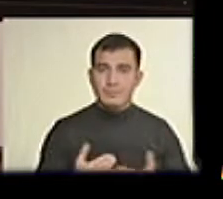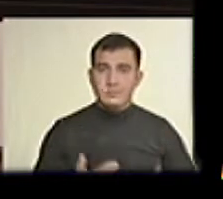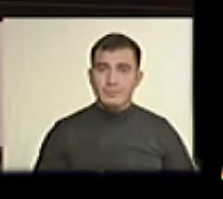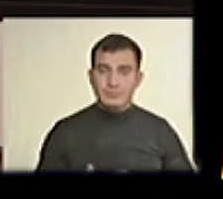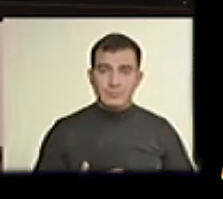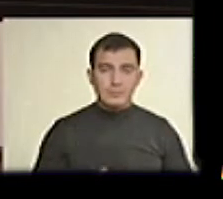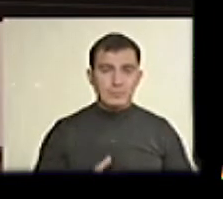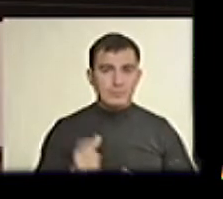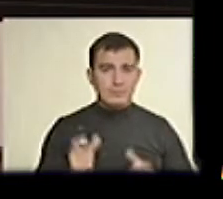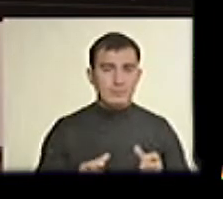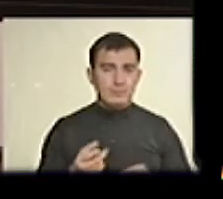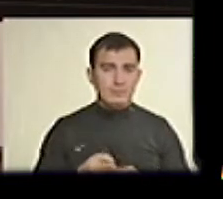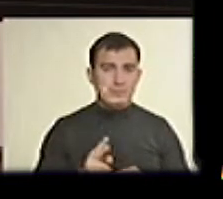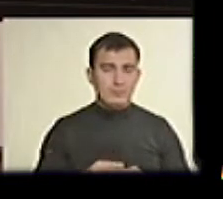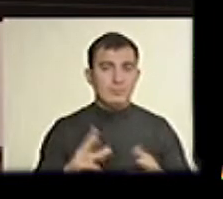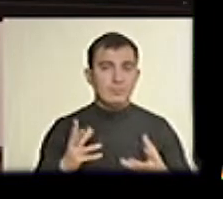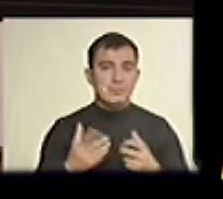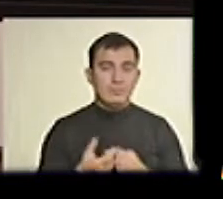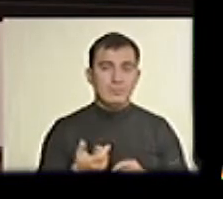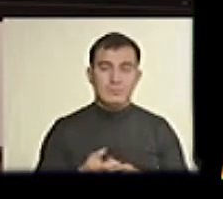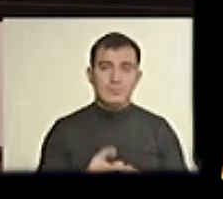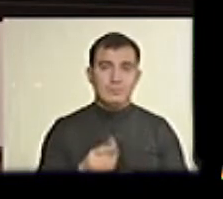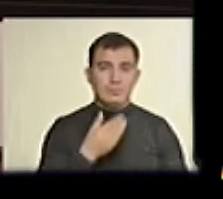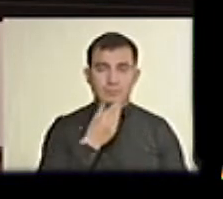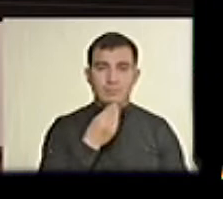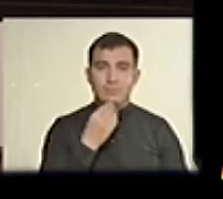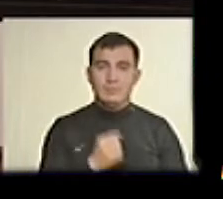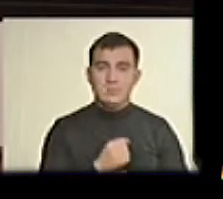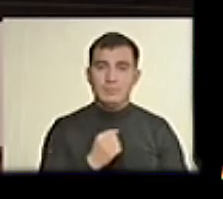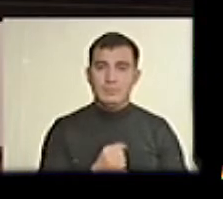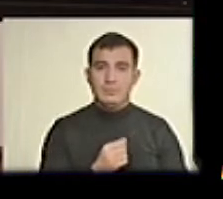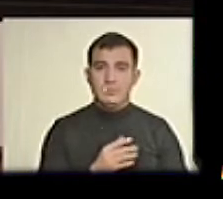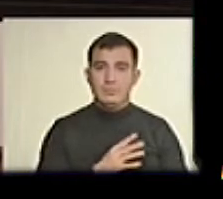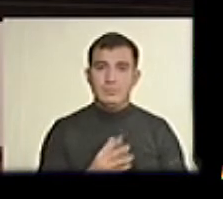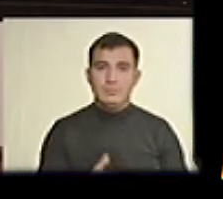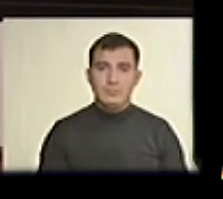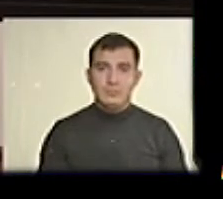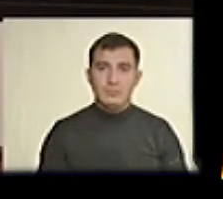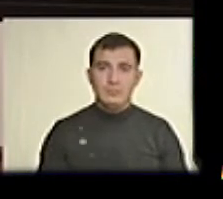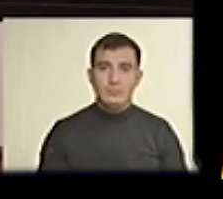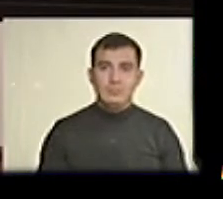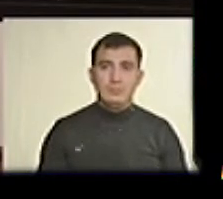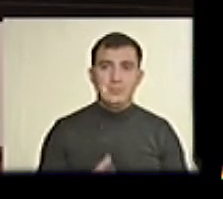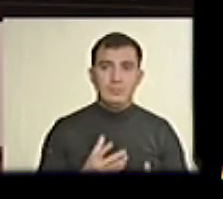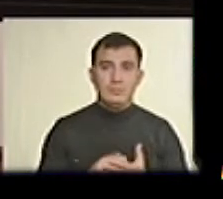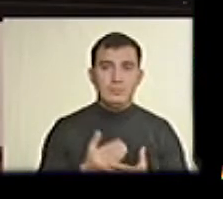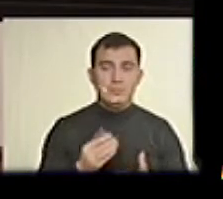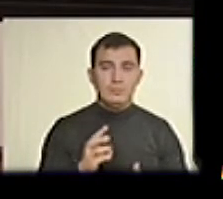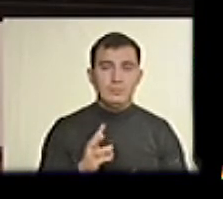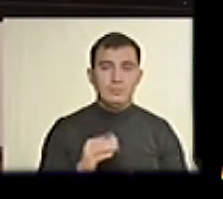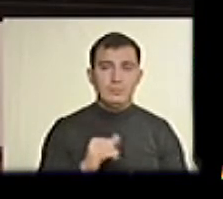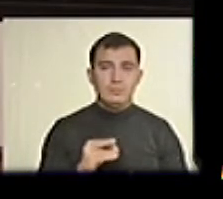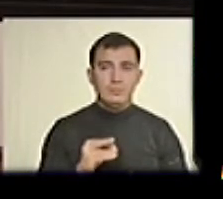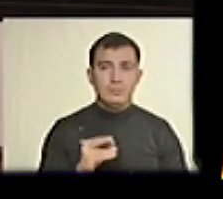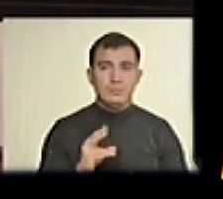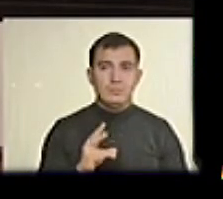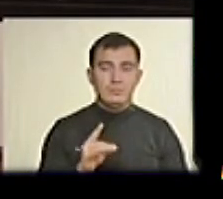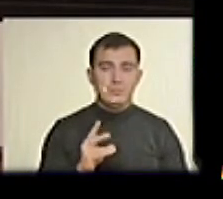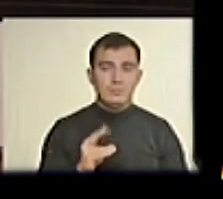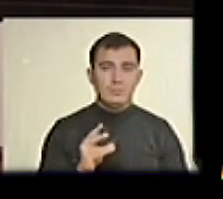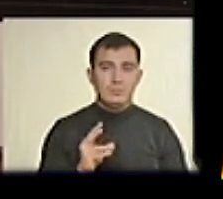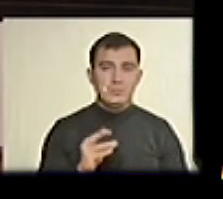zulmlarini juda ham chiroyli tarzda bayon etib kelgan ekan. Va Mujrim Obid ham aynan o'zining